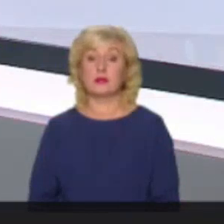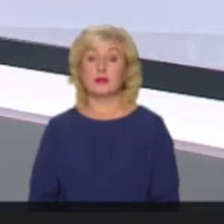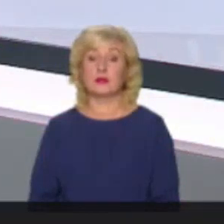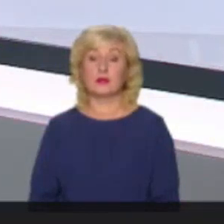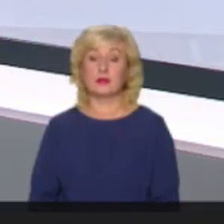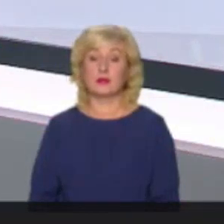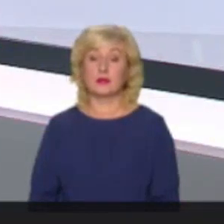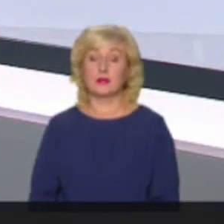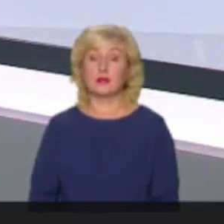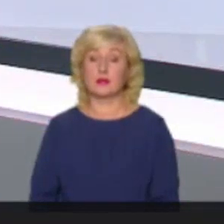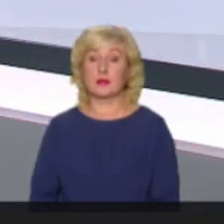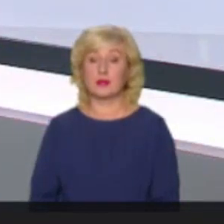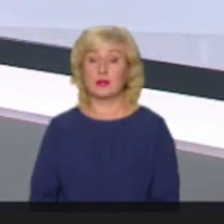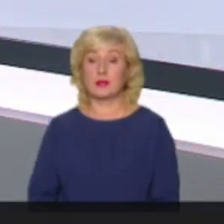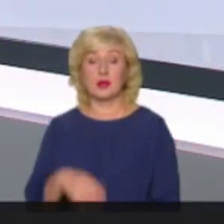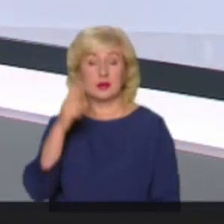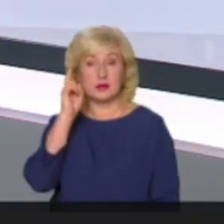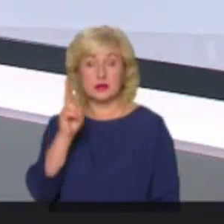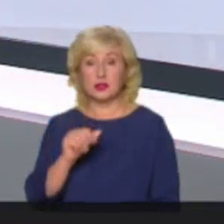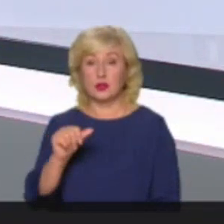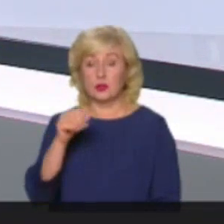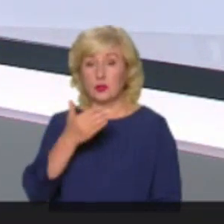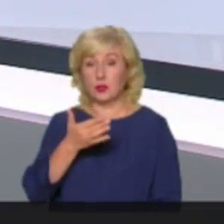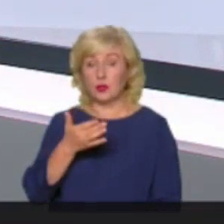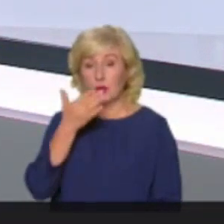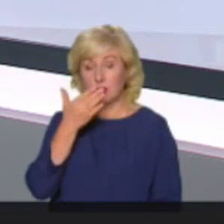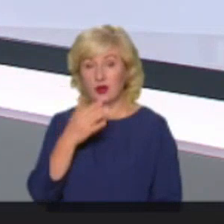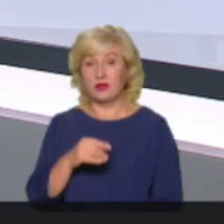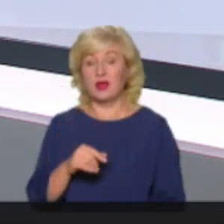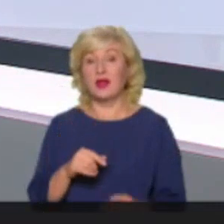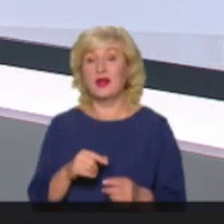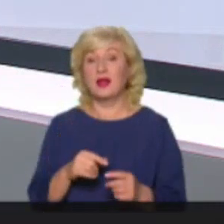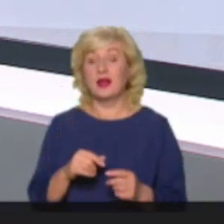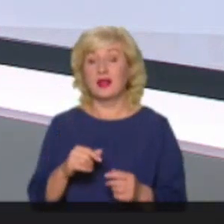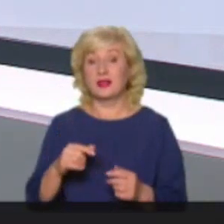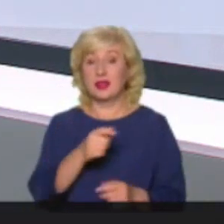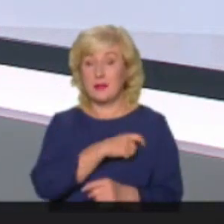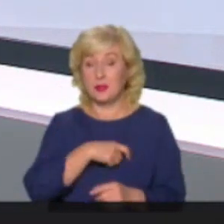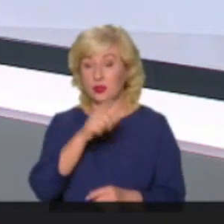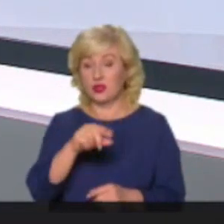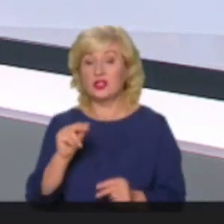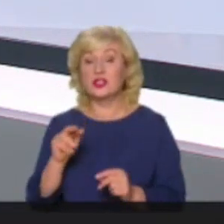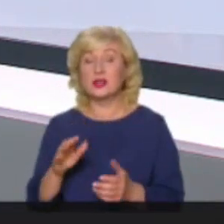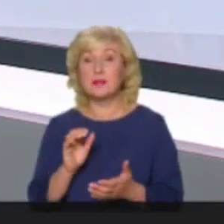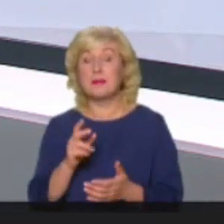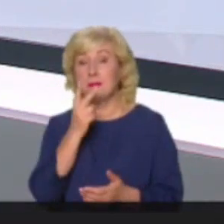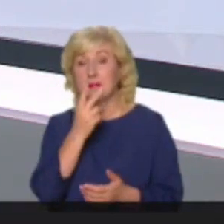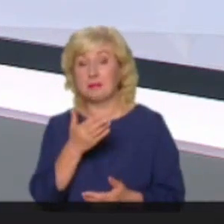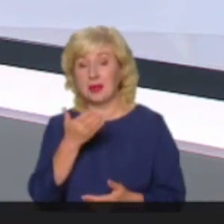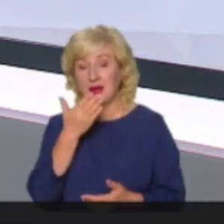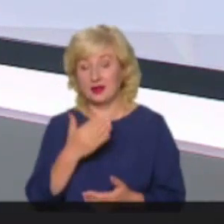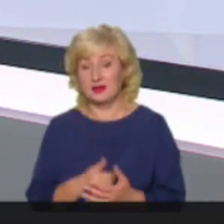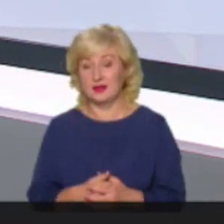Ой, я не знаю, що там понюхав депутат, оцей, про якого пишуть. Розкажи мені, що там, що, чим пахне? Чим пахне?